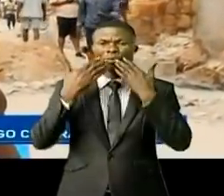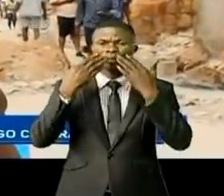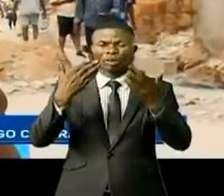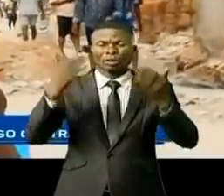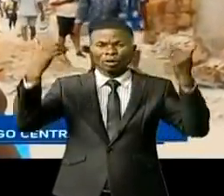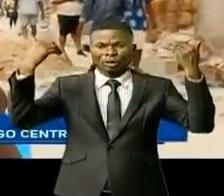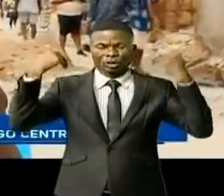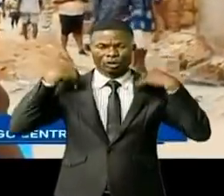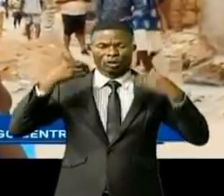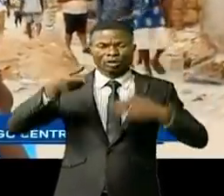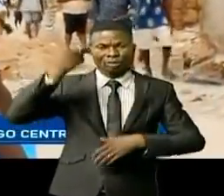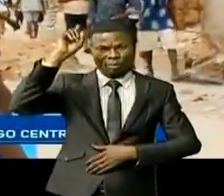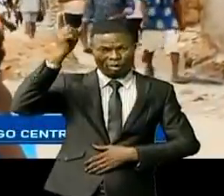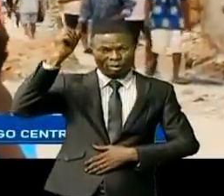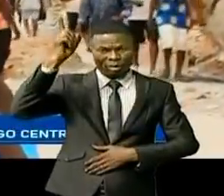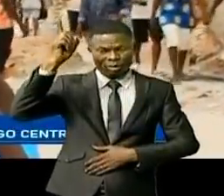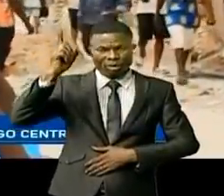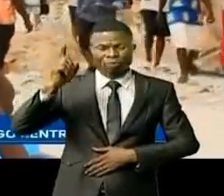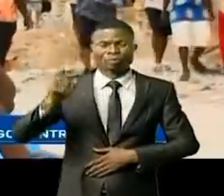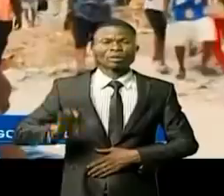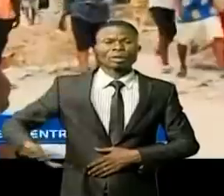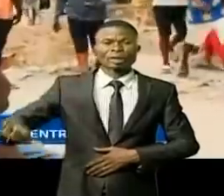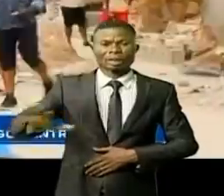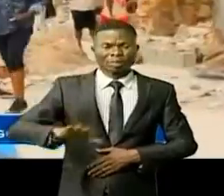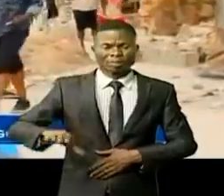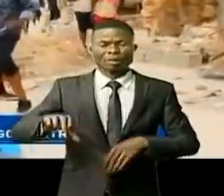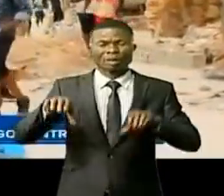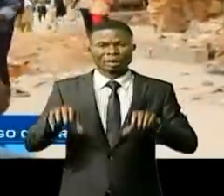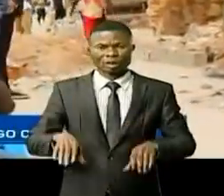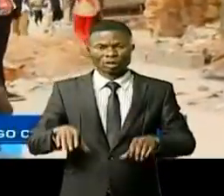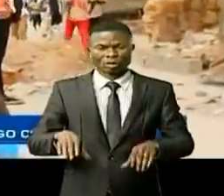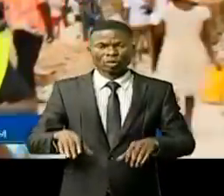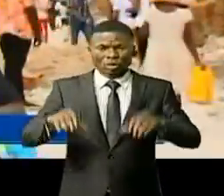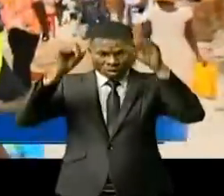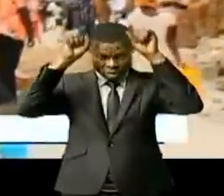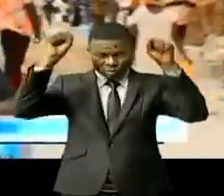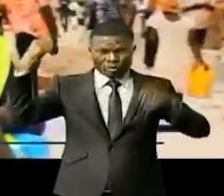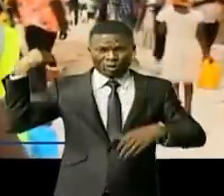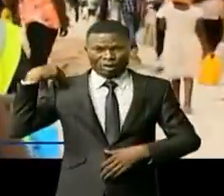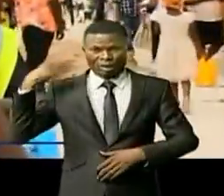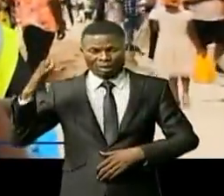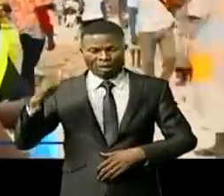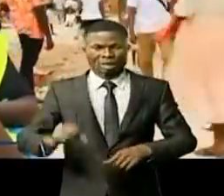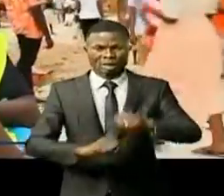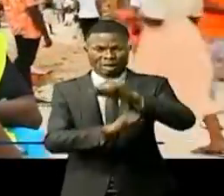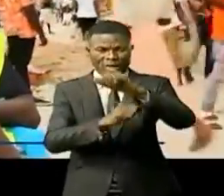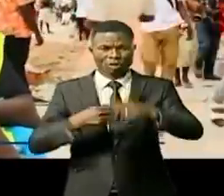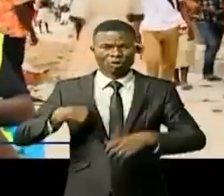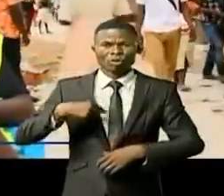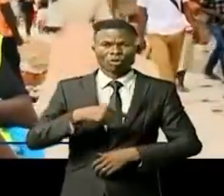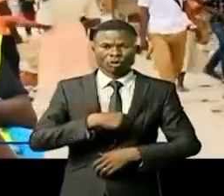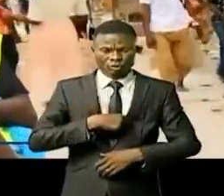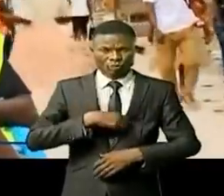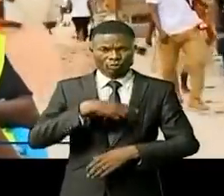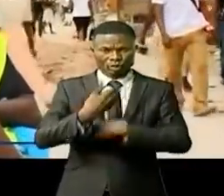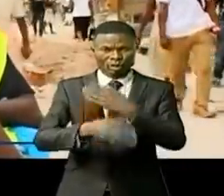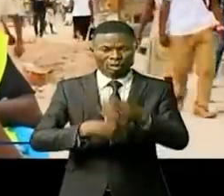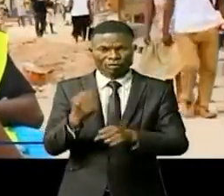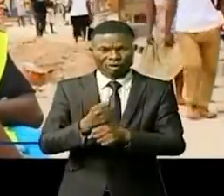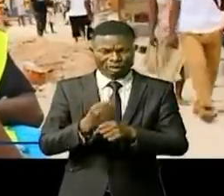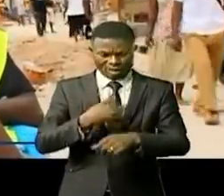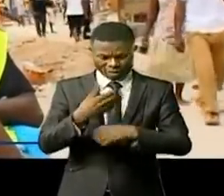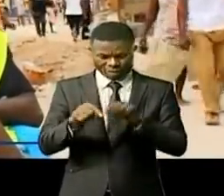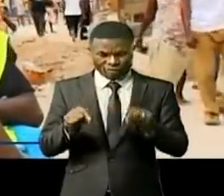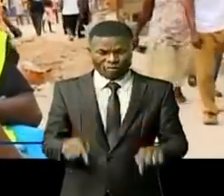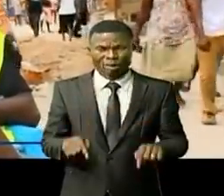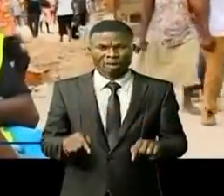l'autorité suprême de la République du Congo, le chef de l'État, qui nous a soutenus à réaliser ce que nous sommes en train de